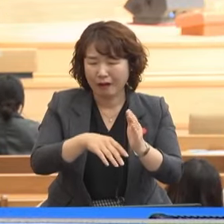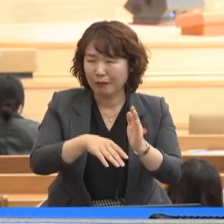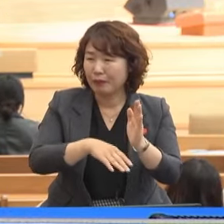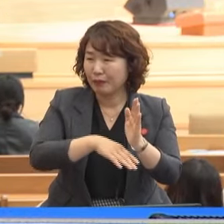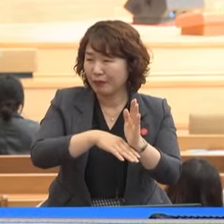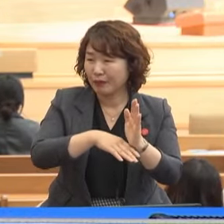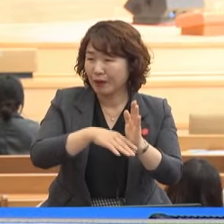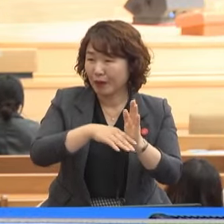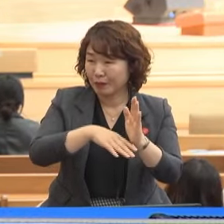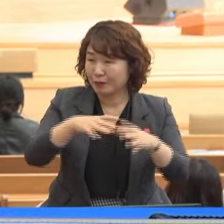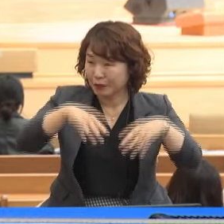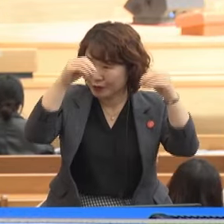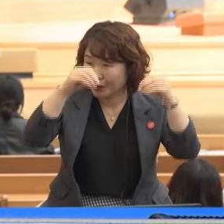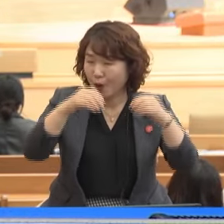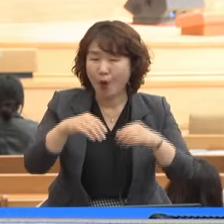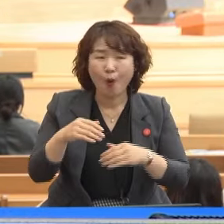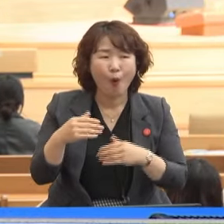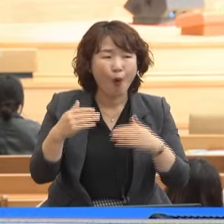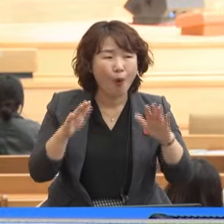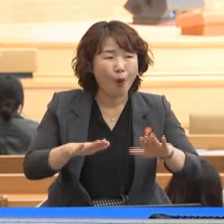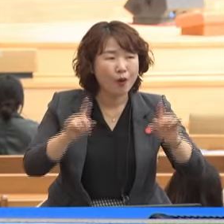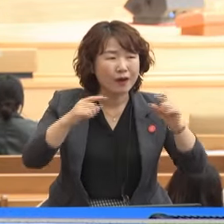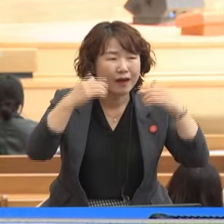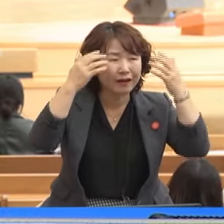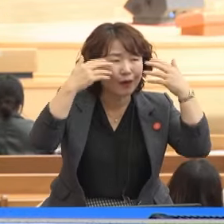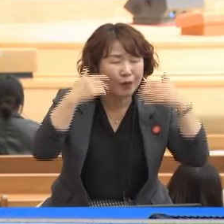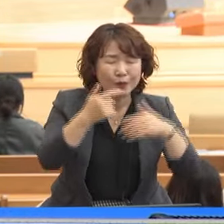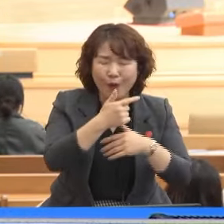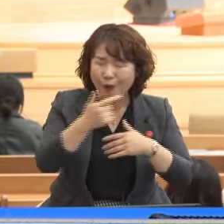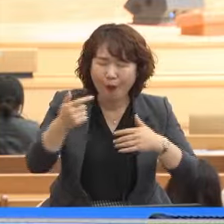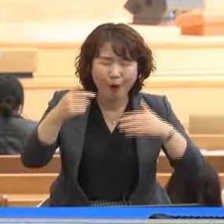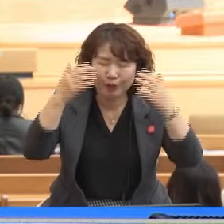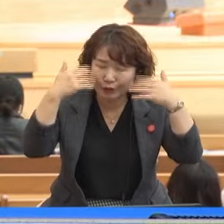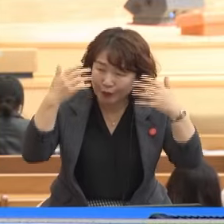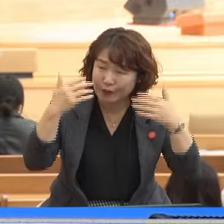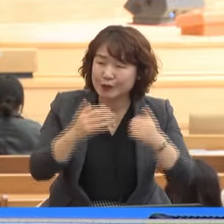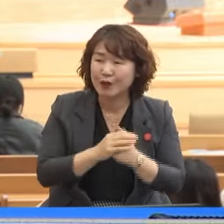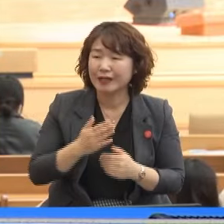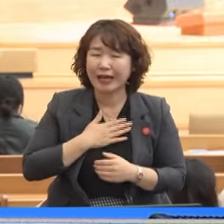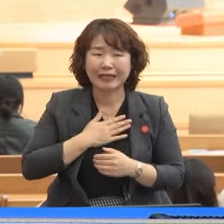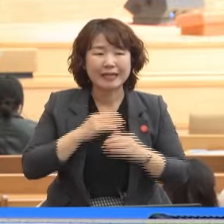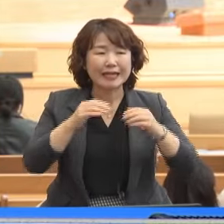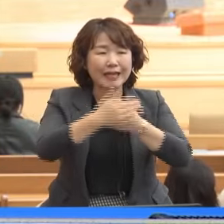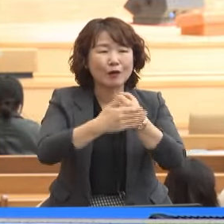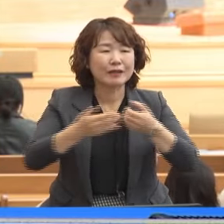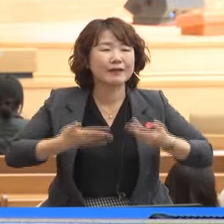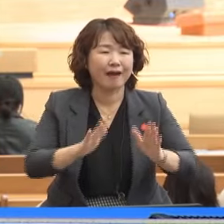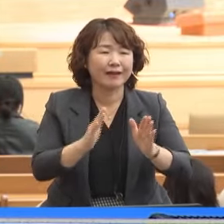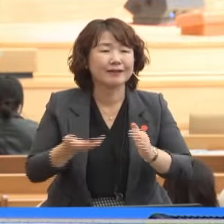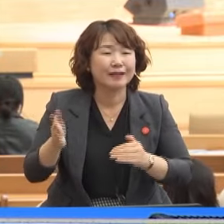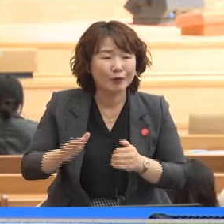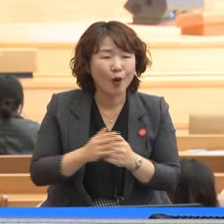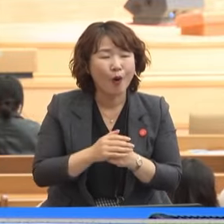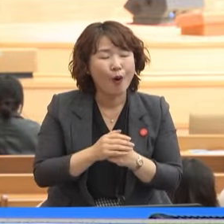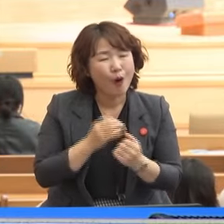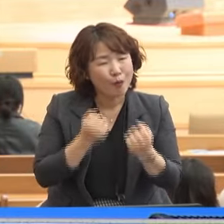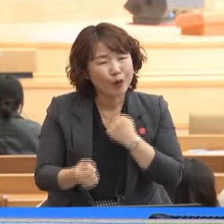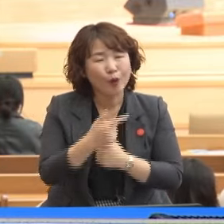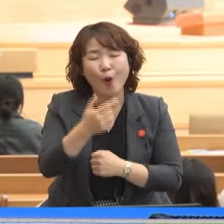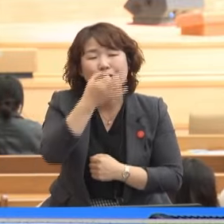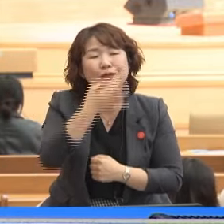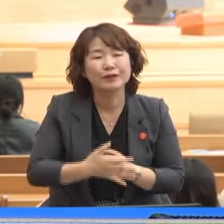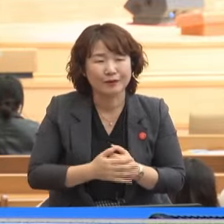이상입니다. 여러분, 올여름 진짜 대단했죠. 저는 대구 토박인데도 와, 진짜